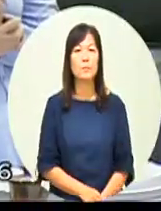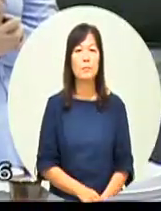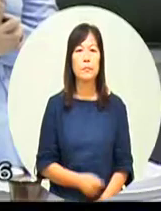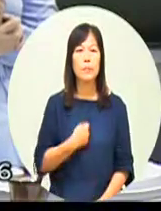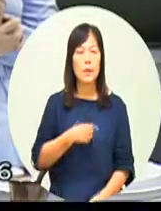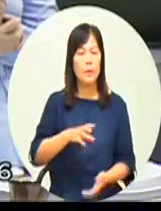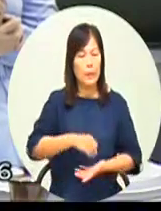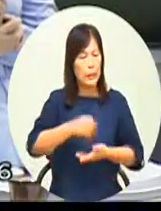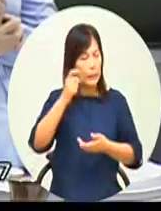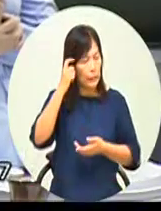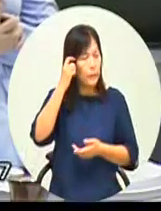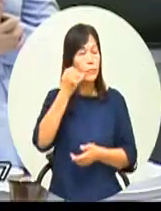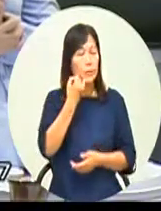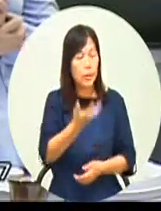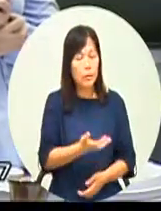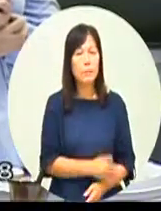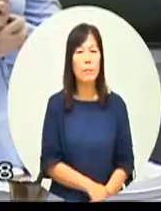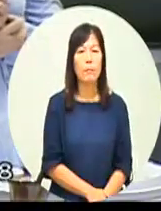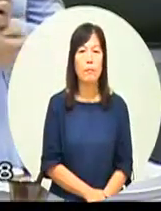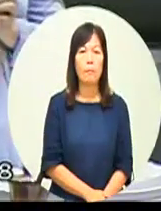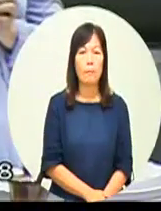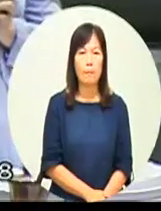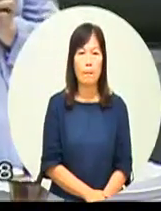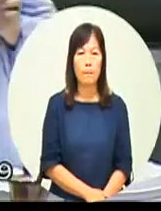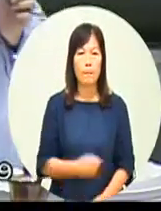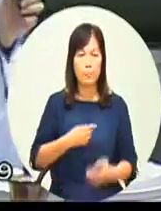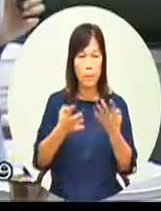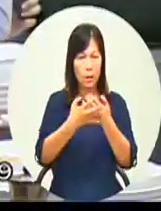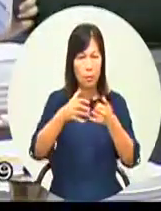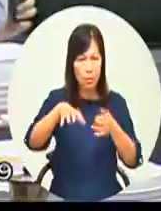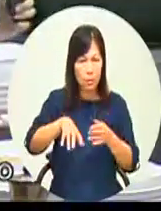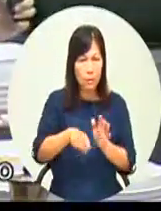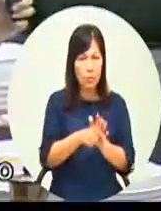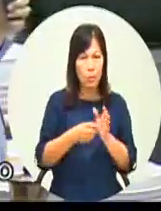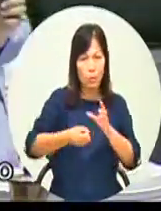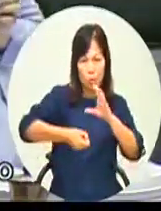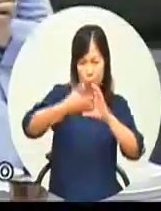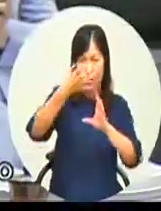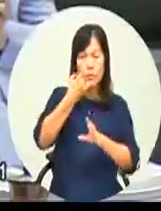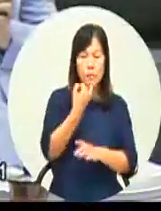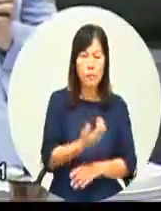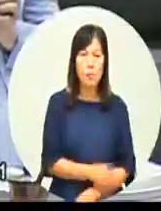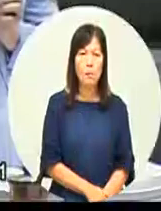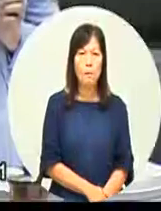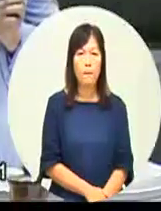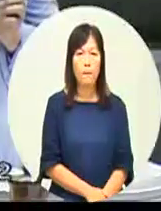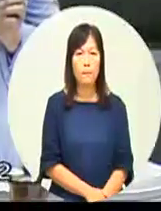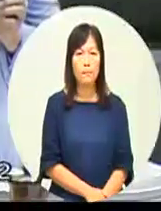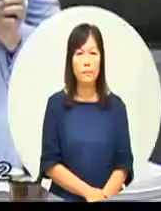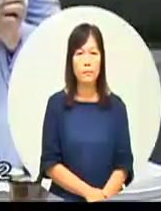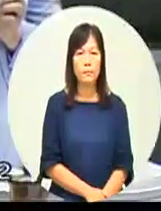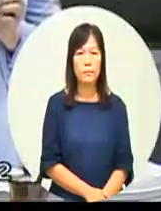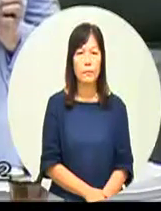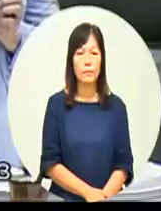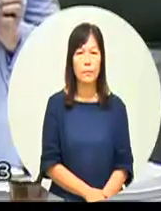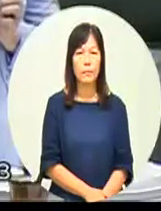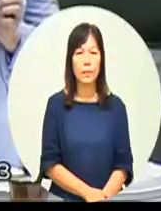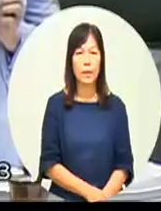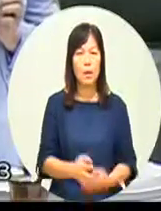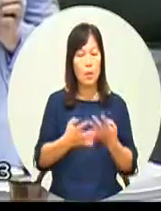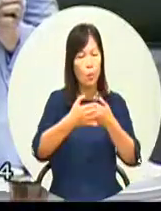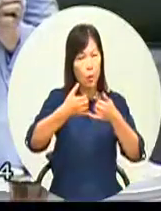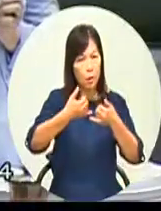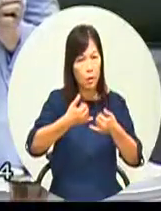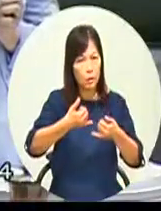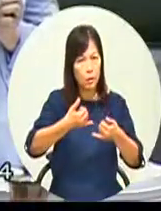个建议好不好。我们那个网站可以把它秀出来吗？可以吗？把它找出来。我们的网